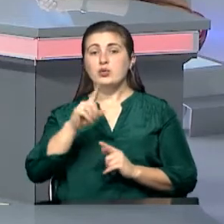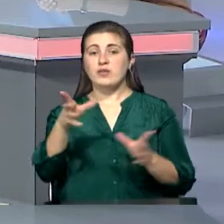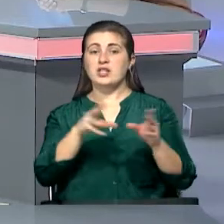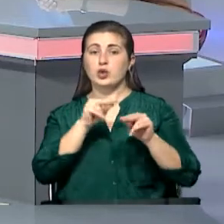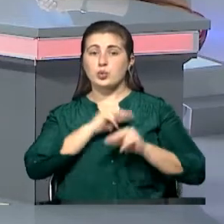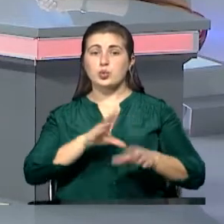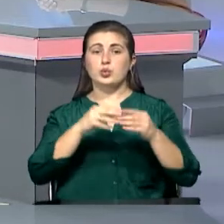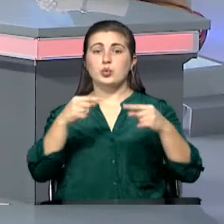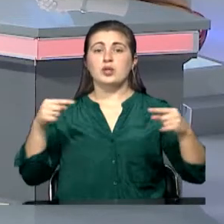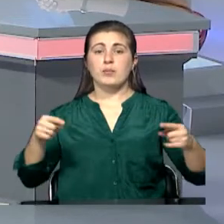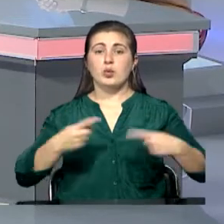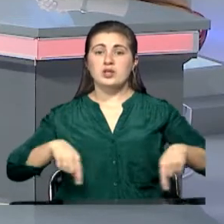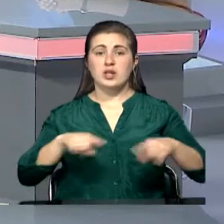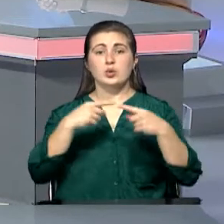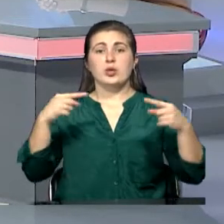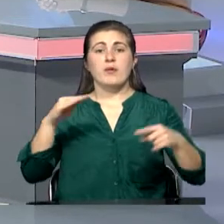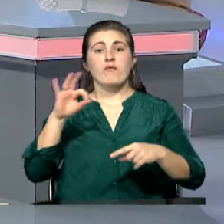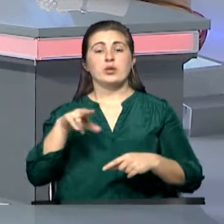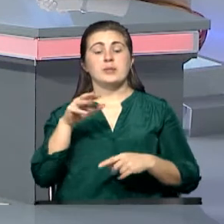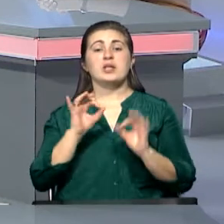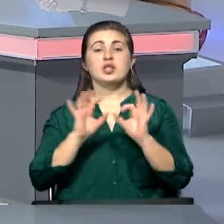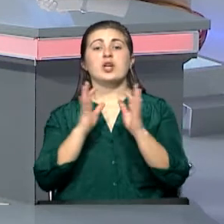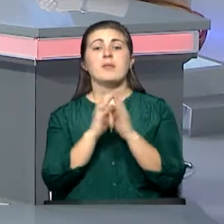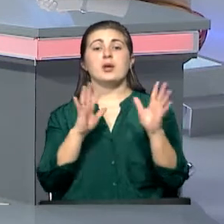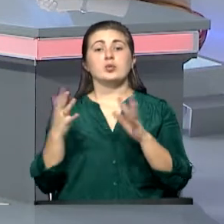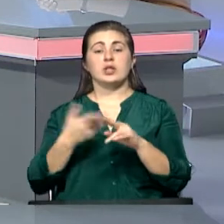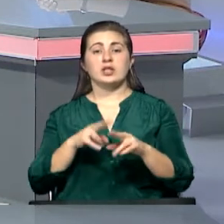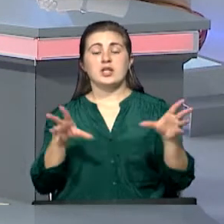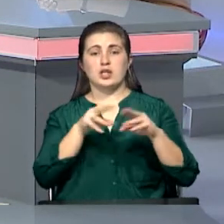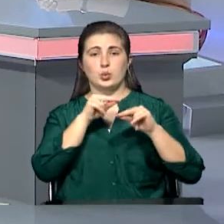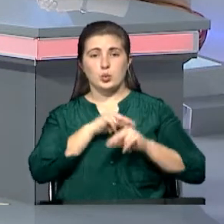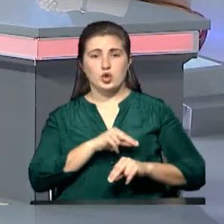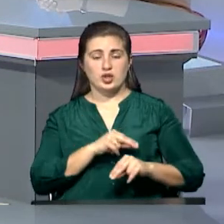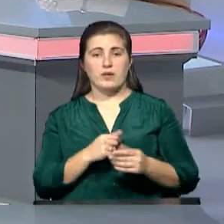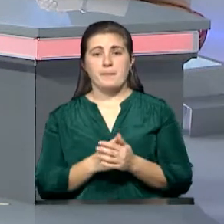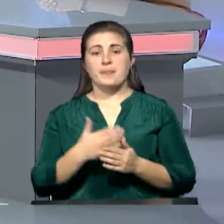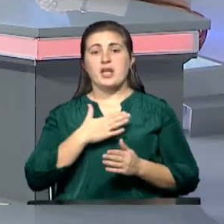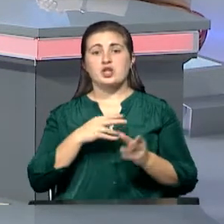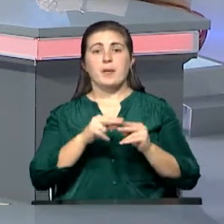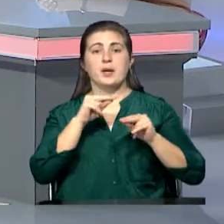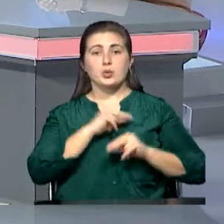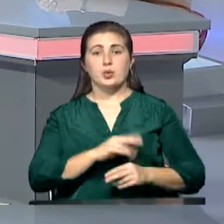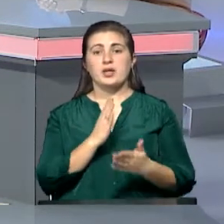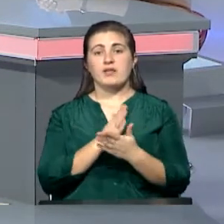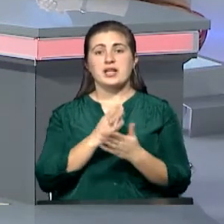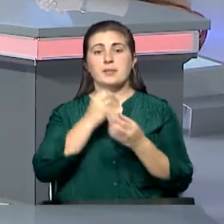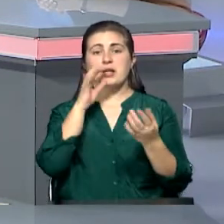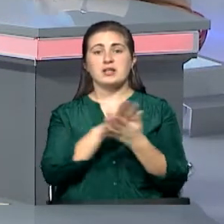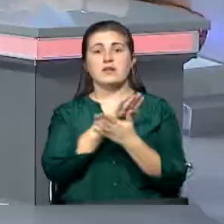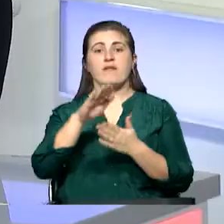другими организациями и с другими фондами. Расскажите, как происходит это сотрудничество? Нашими партнерами являются благотворительный